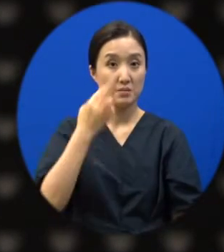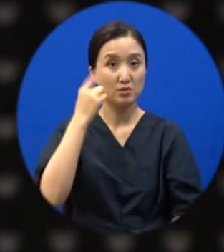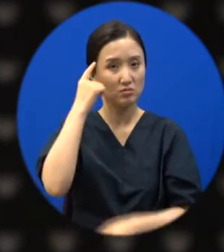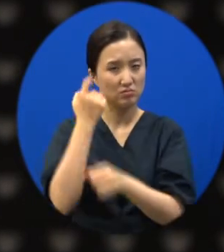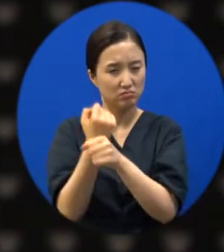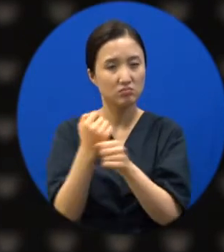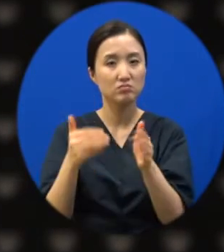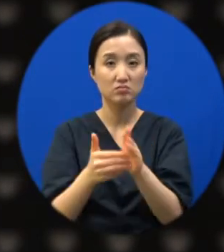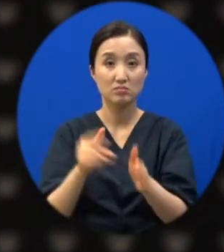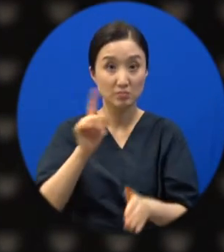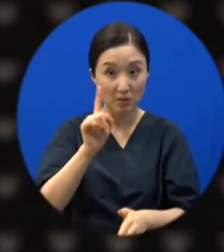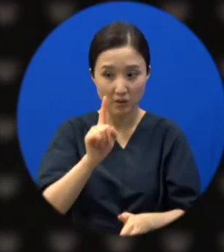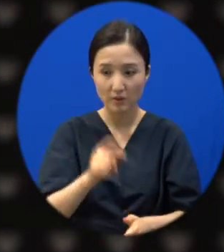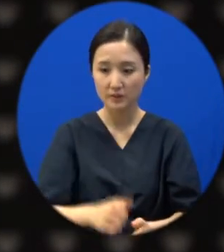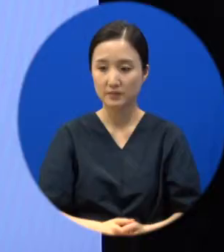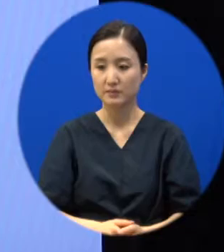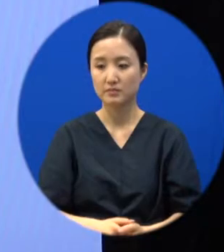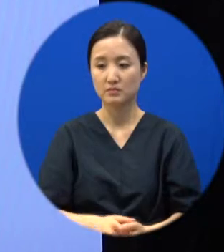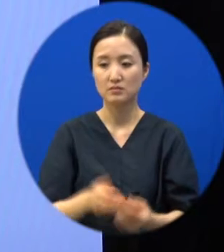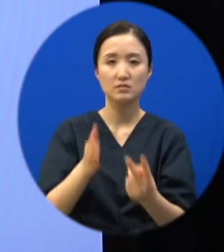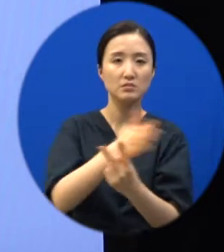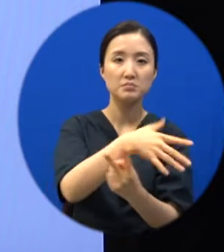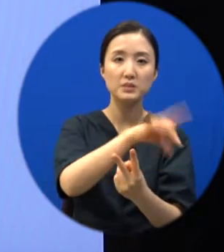어떤 게 비포일까요? 왼쪽, 오른쪽?